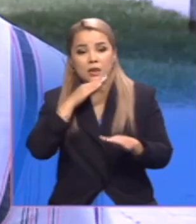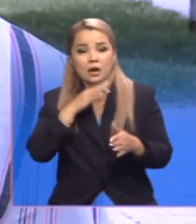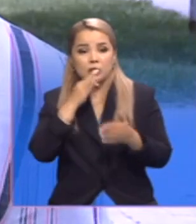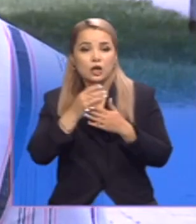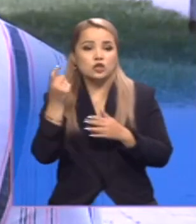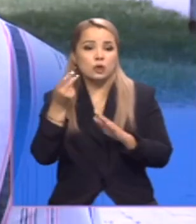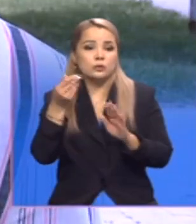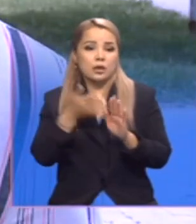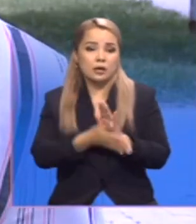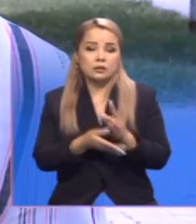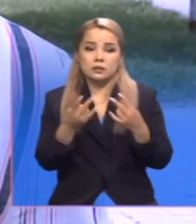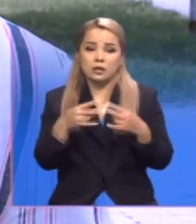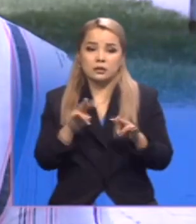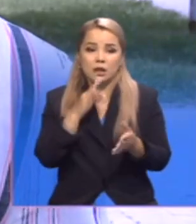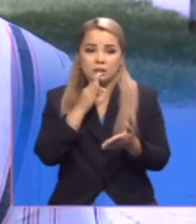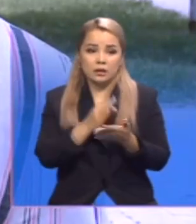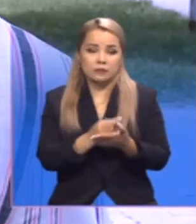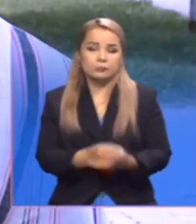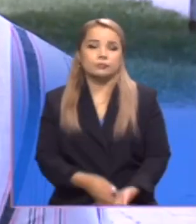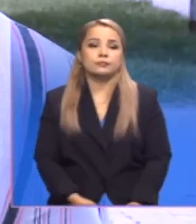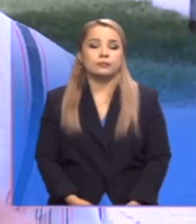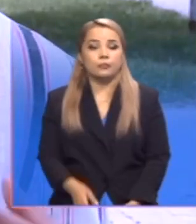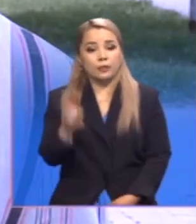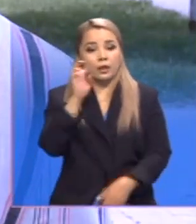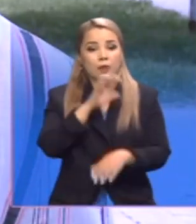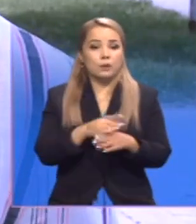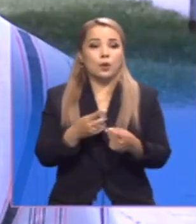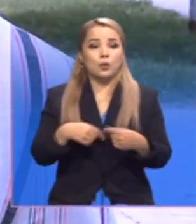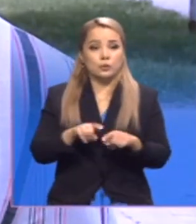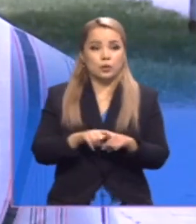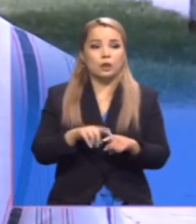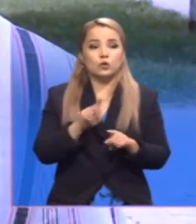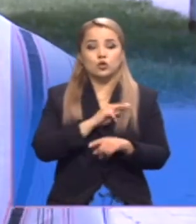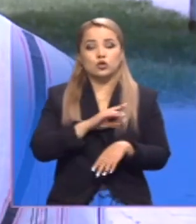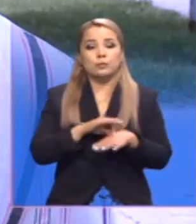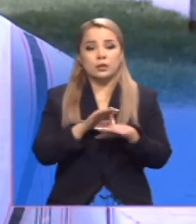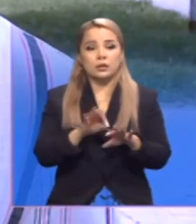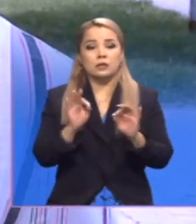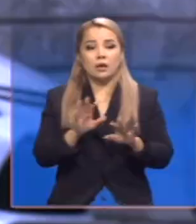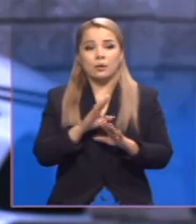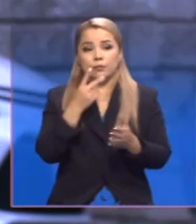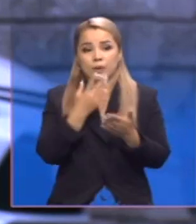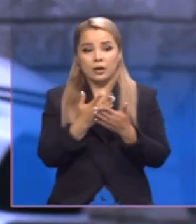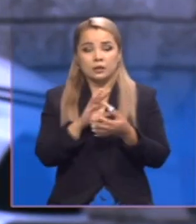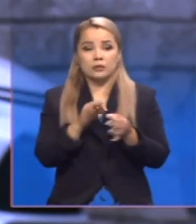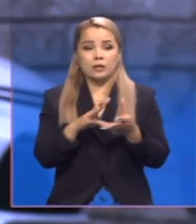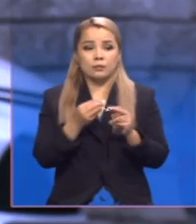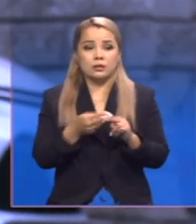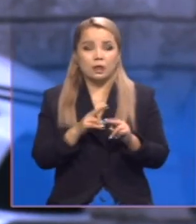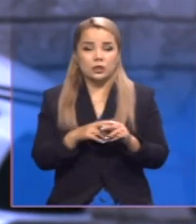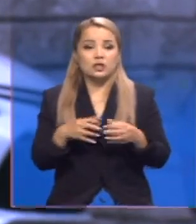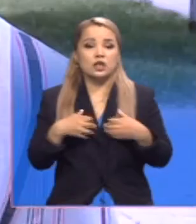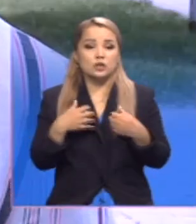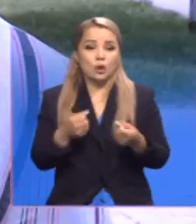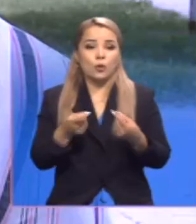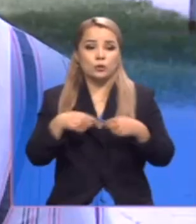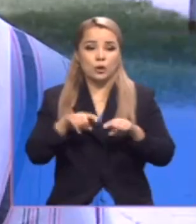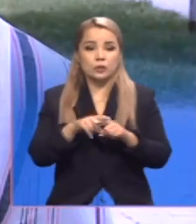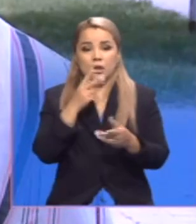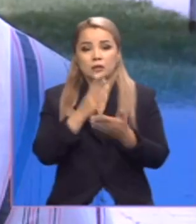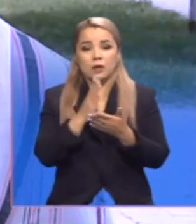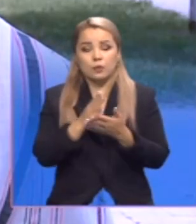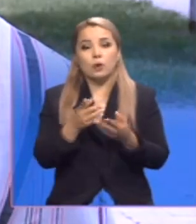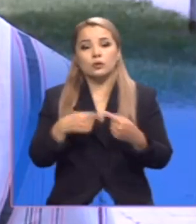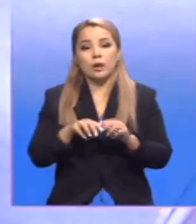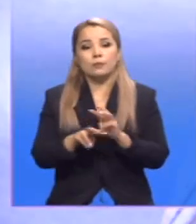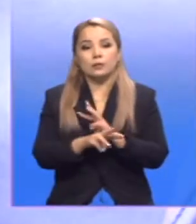шаруаға жұмсамау керек дейді. Мемлекеттік органдардың дұрыс жұмыс істемегенін көрсетіп отыр, былай қарасаңыз. Денсаулық сақтаудың министрлігі,